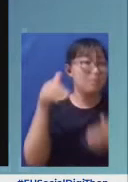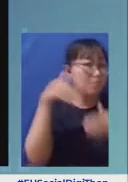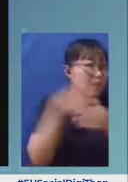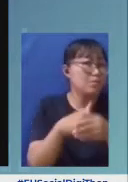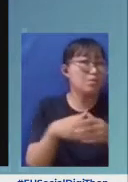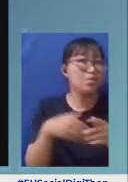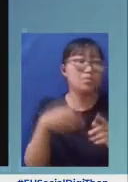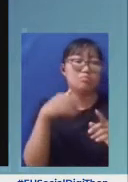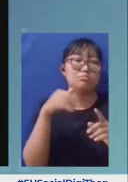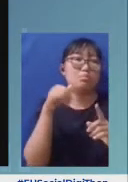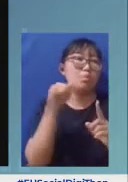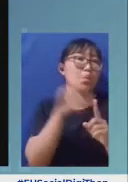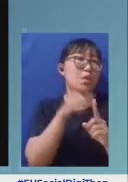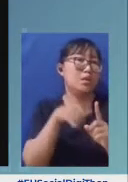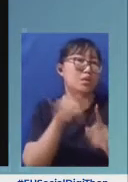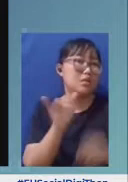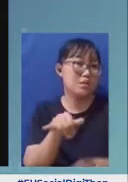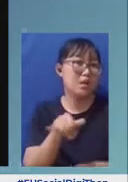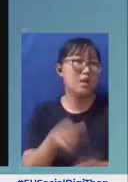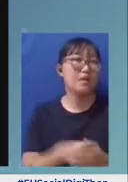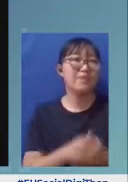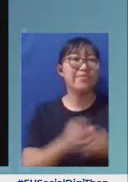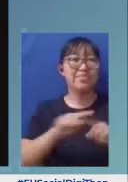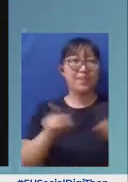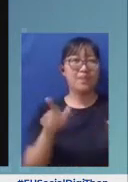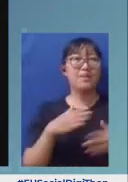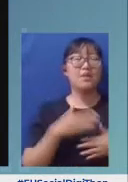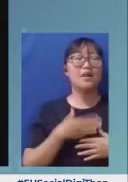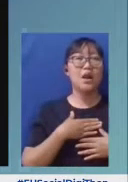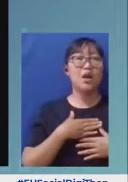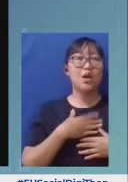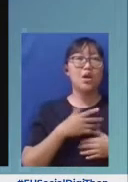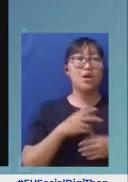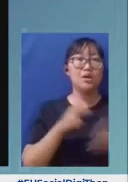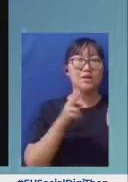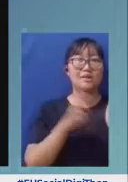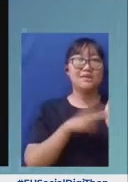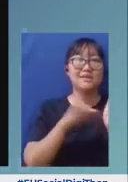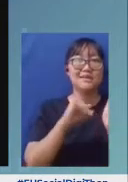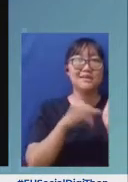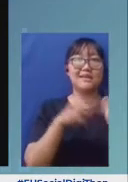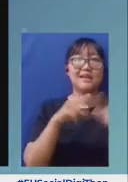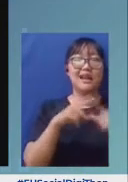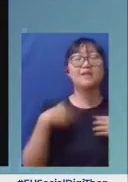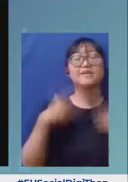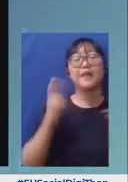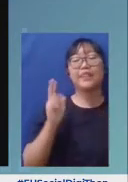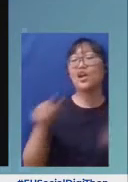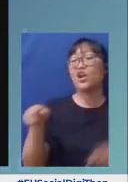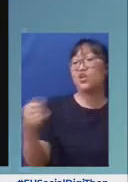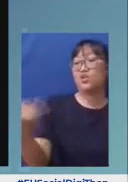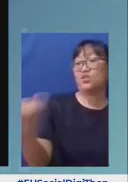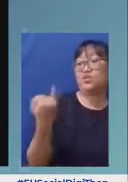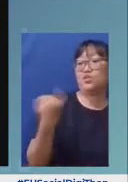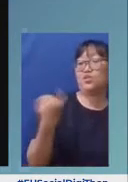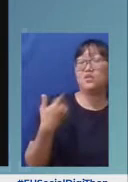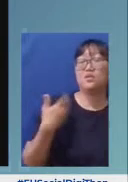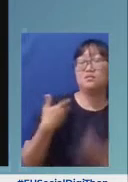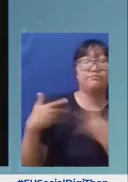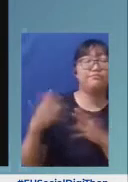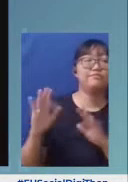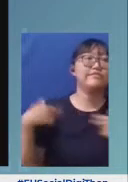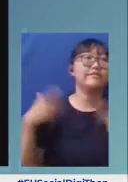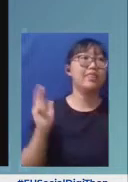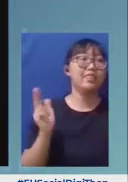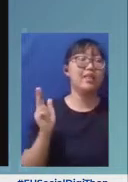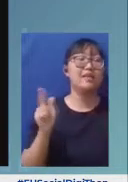Nina santai-santai aja, ah lo terserah lo mau ngomongin apa tentang gue, aku santai-santai aja, itu bukan